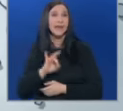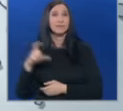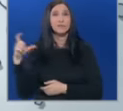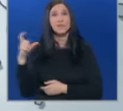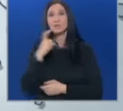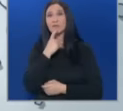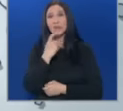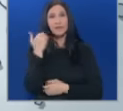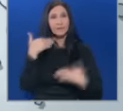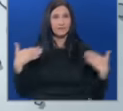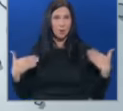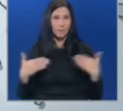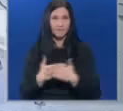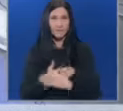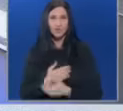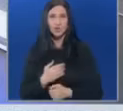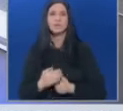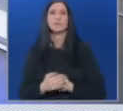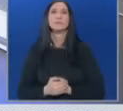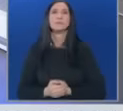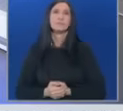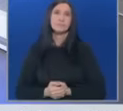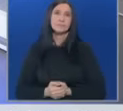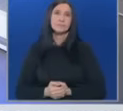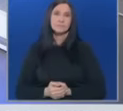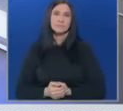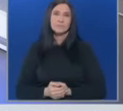Станислав Златев. Добър вечер!